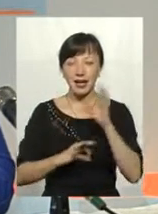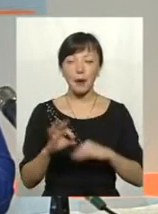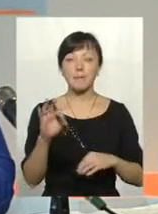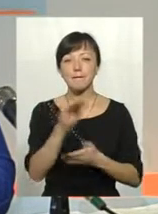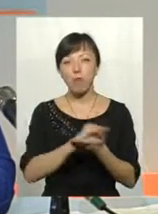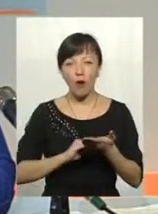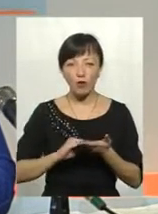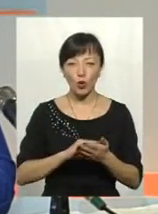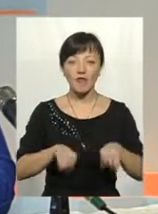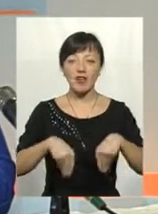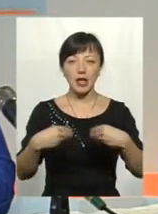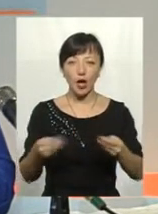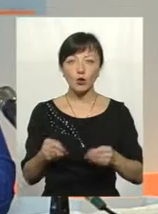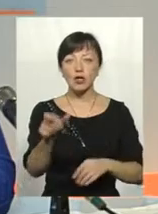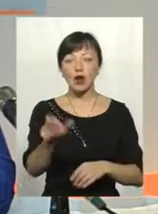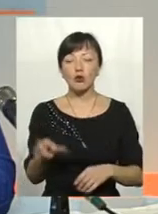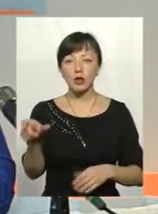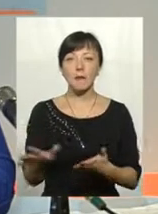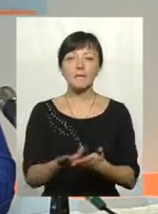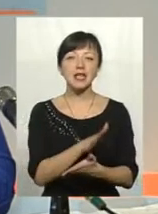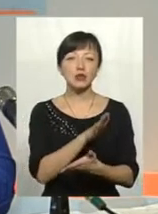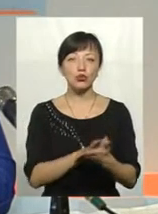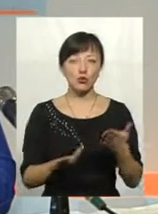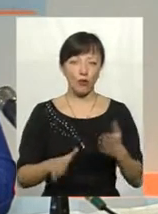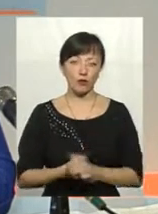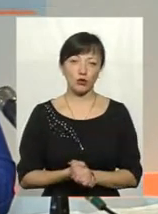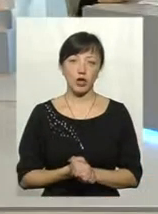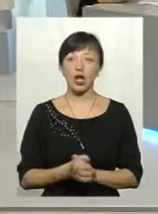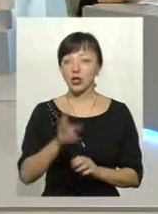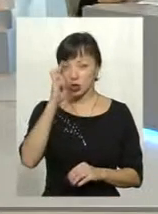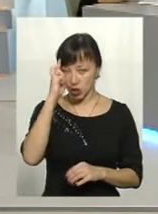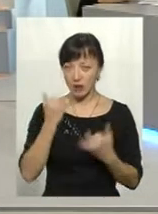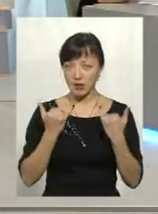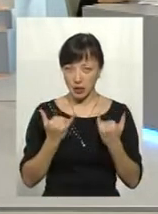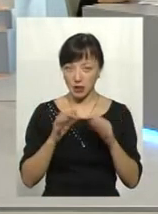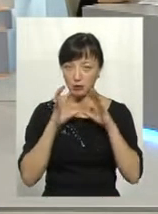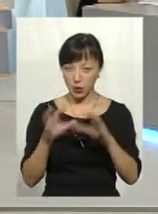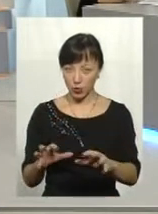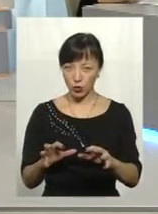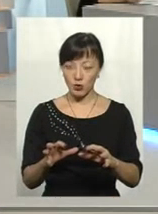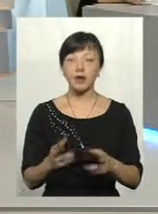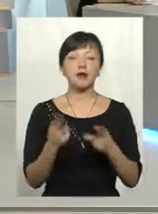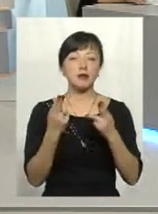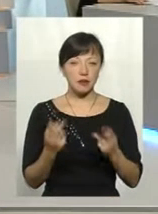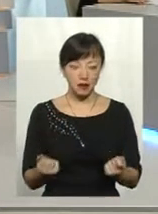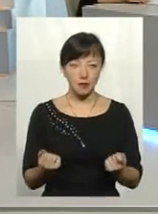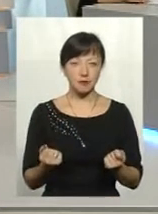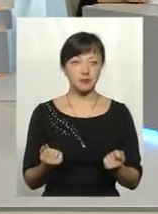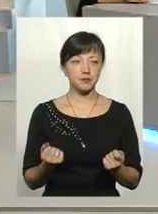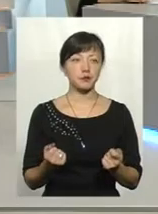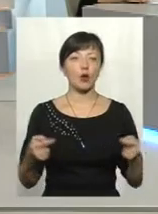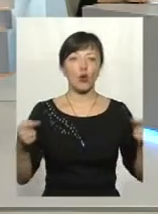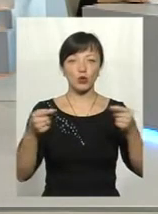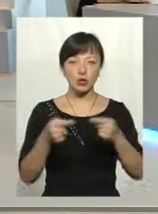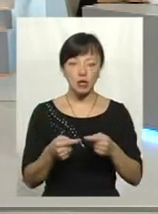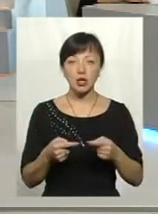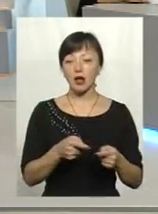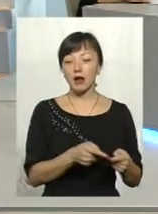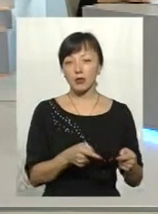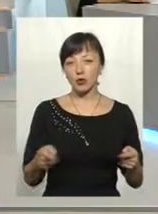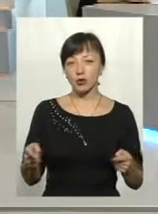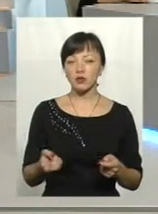повторюю, видаються пацієнтам безоплатно. Тобто держава зараз піклується, так? Однозначно, однозначно. Уже впродовж